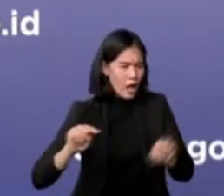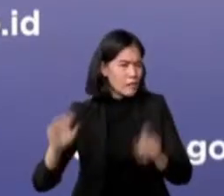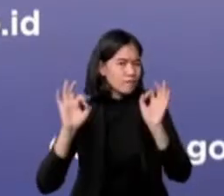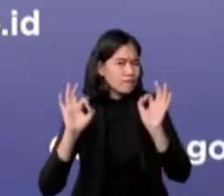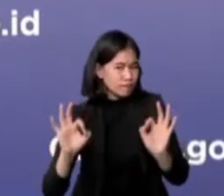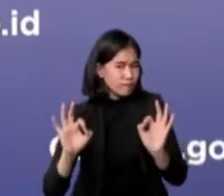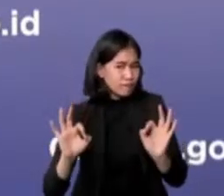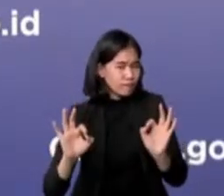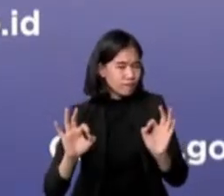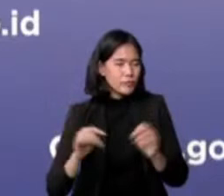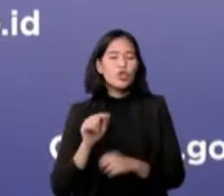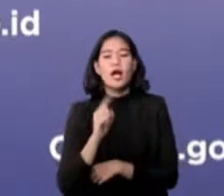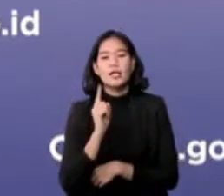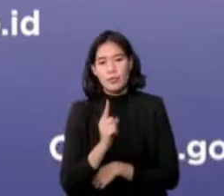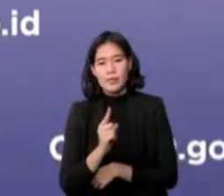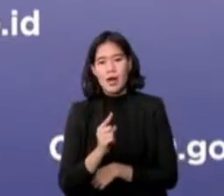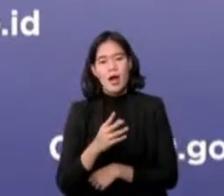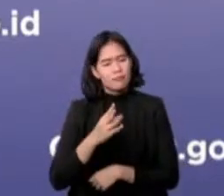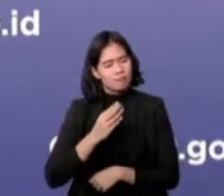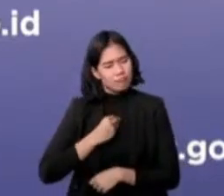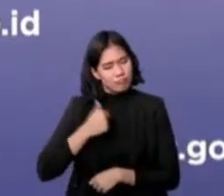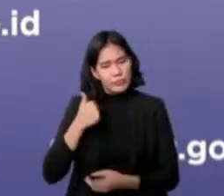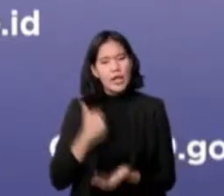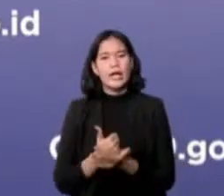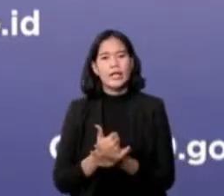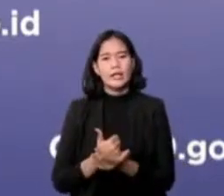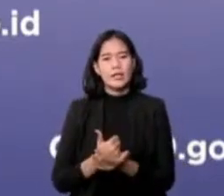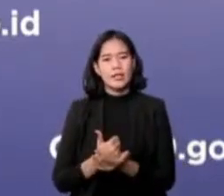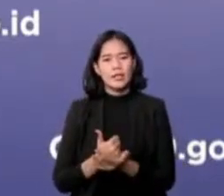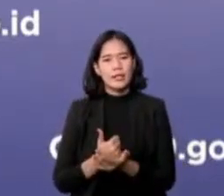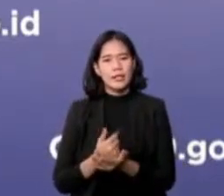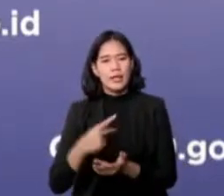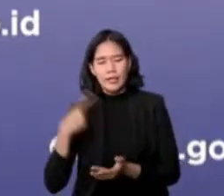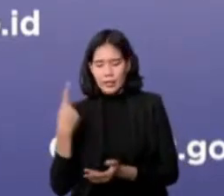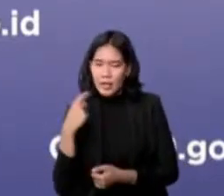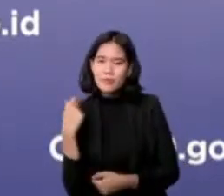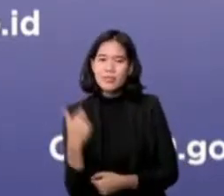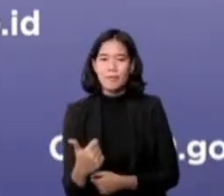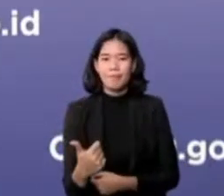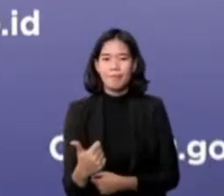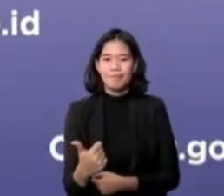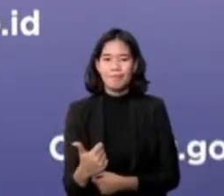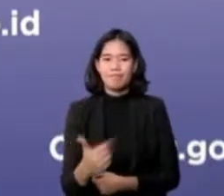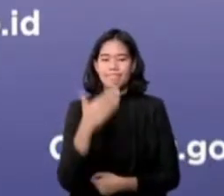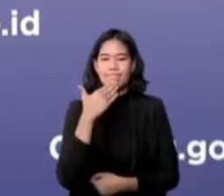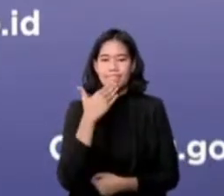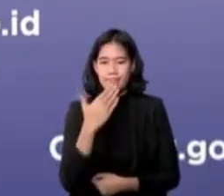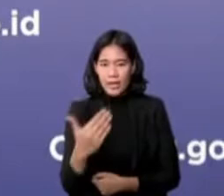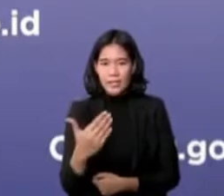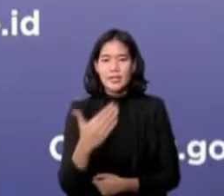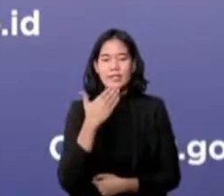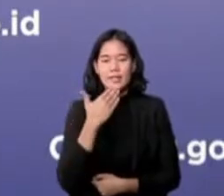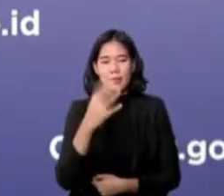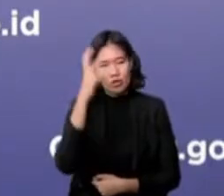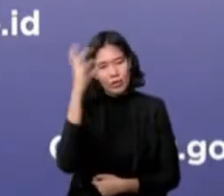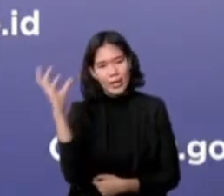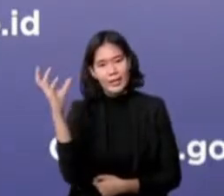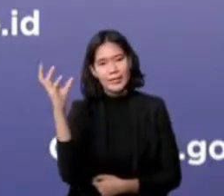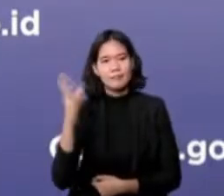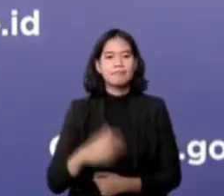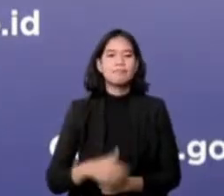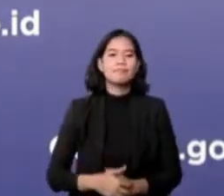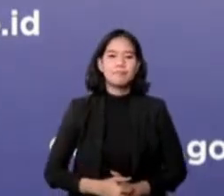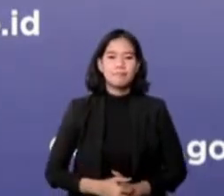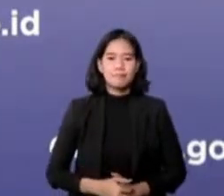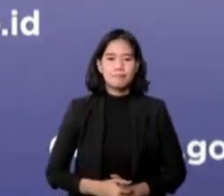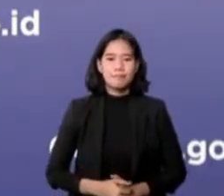terkendali. Oleh karena itu, yakin kita bisa melaksanakan ini. Kita pasti bisa. Terima kasih, selamat sore.